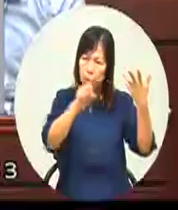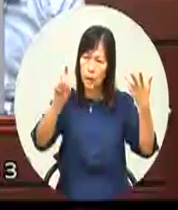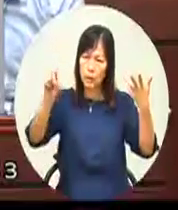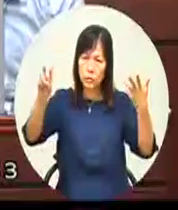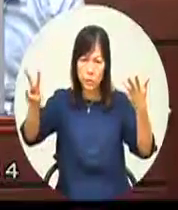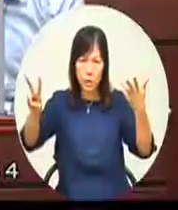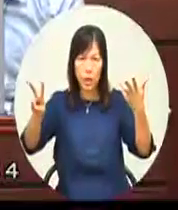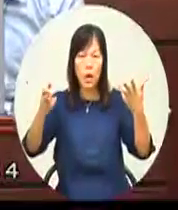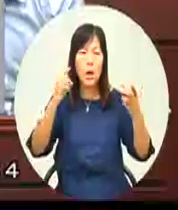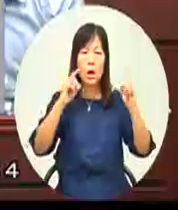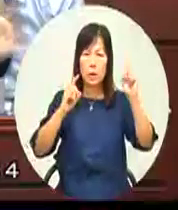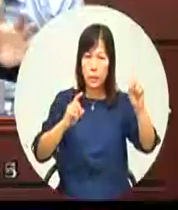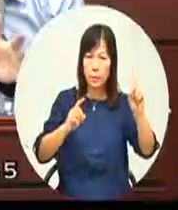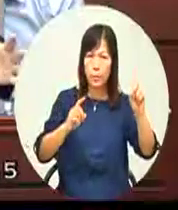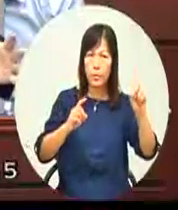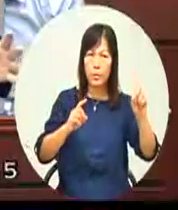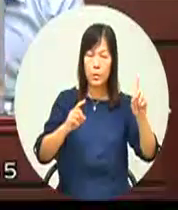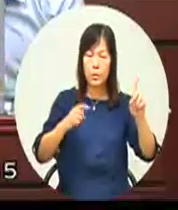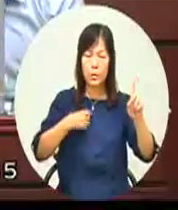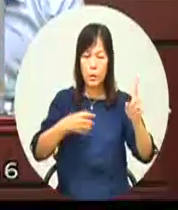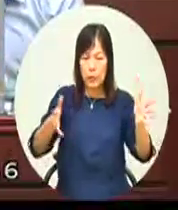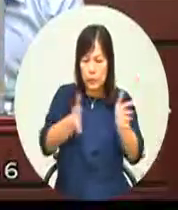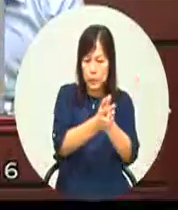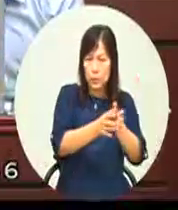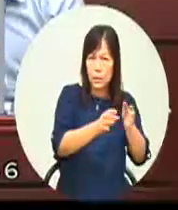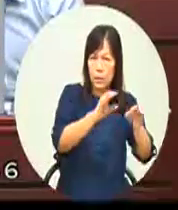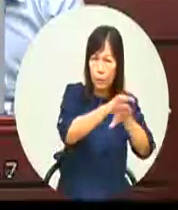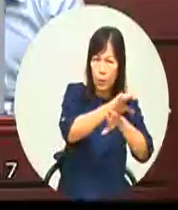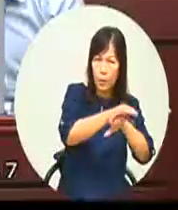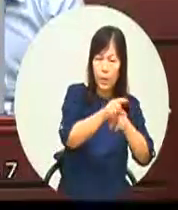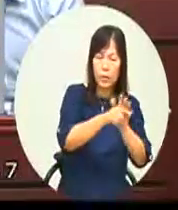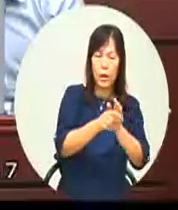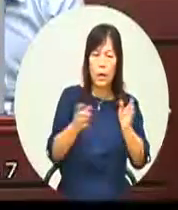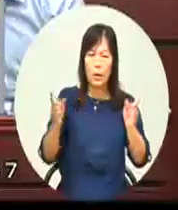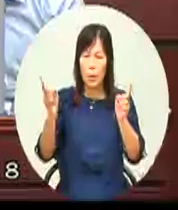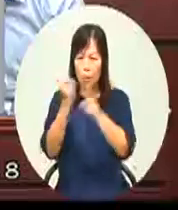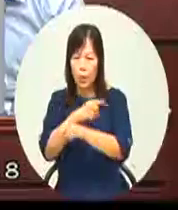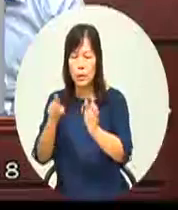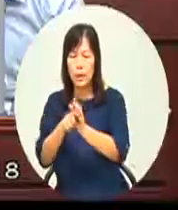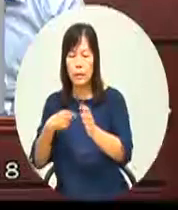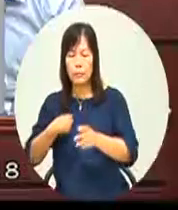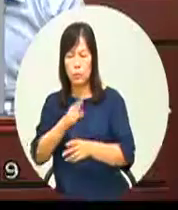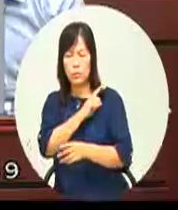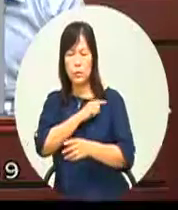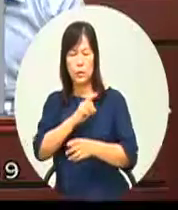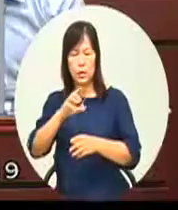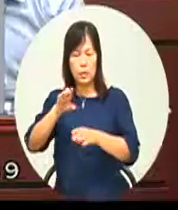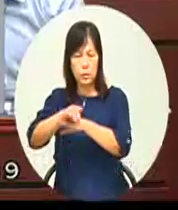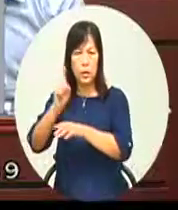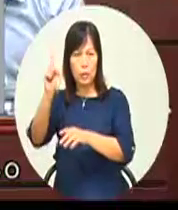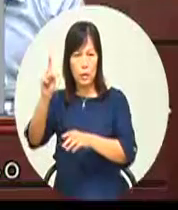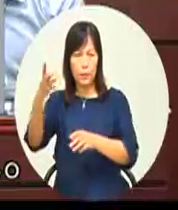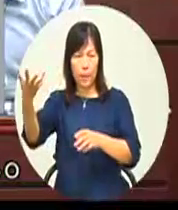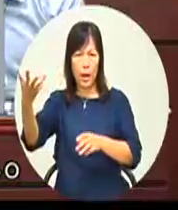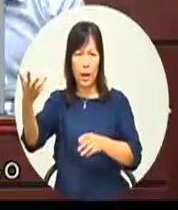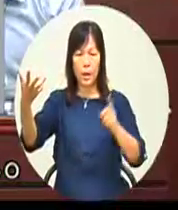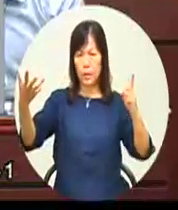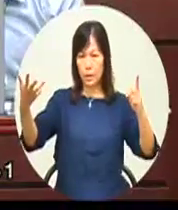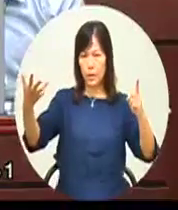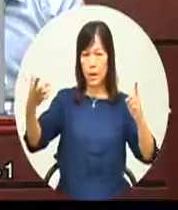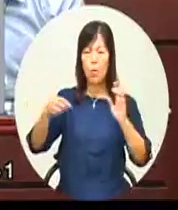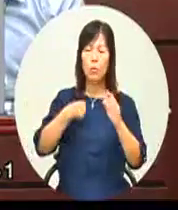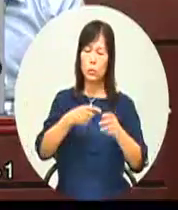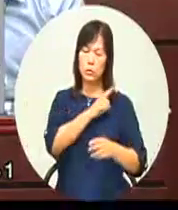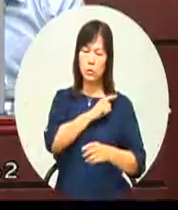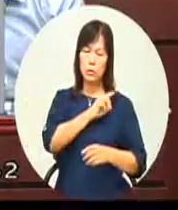说一部共用的车可以取代自己8部的车。 就像我自己有车，我会去借 U 卡